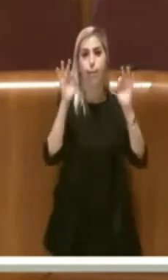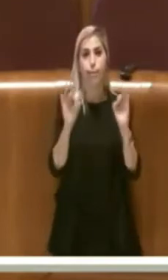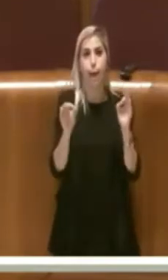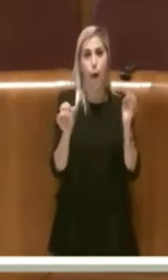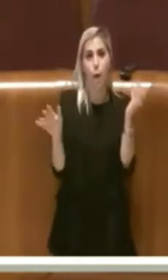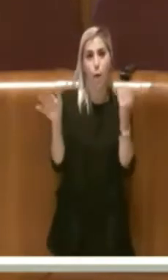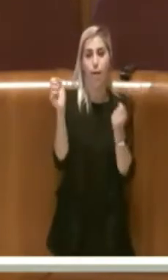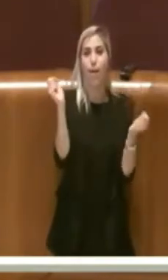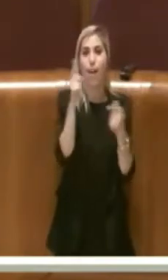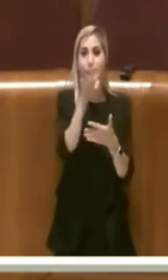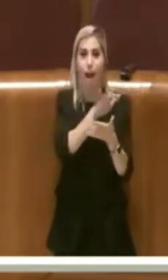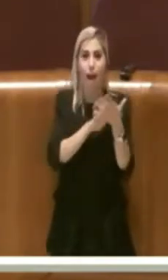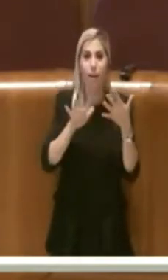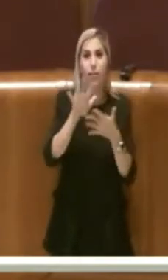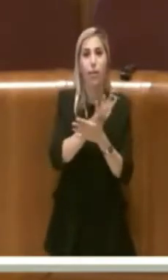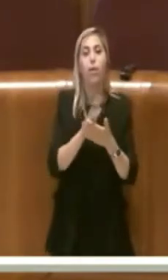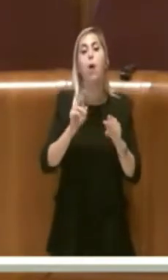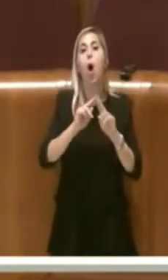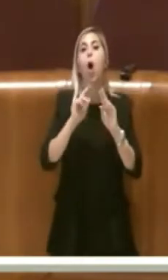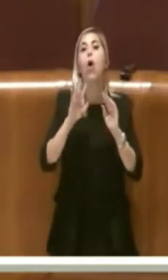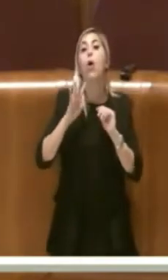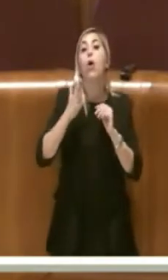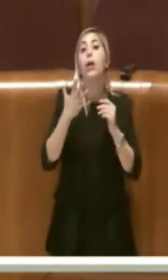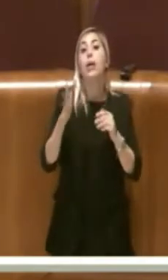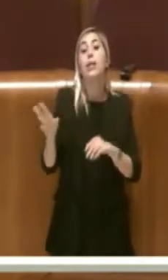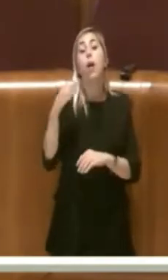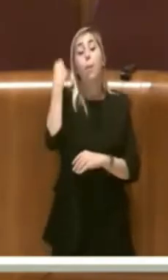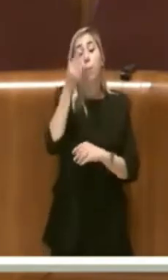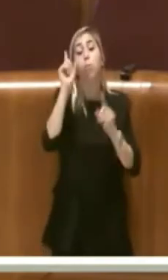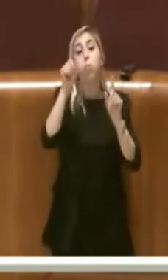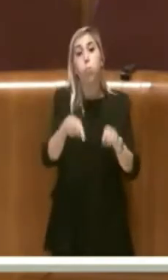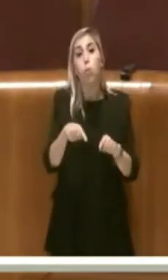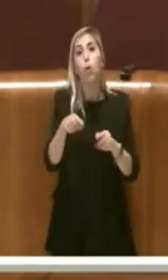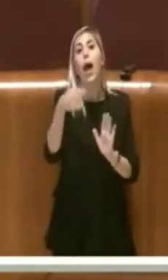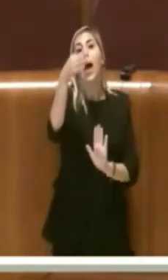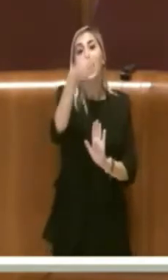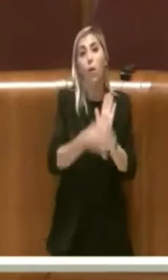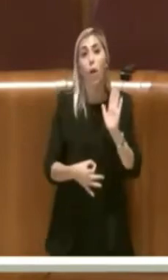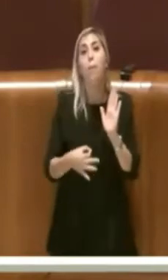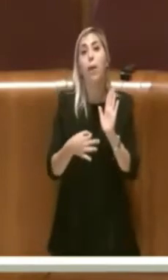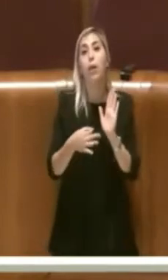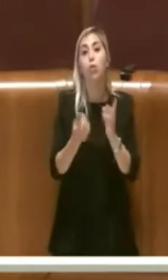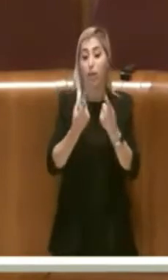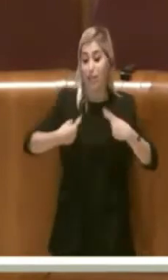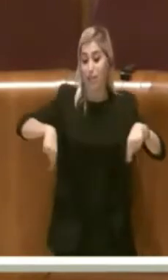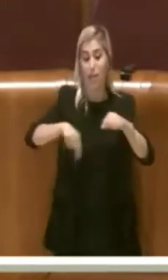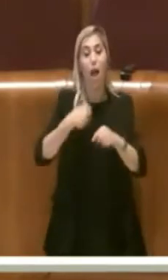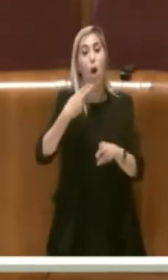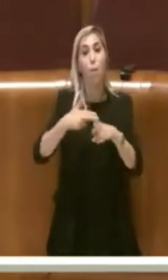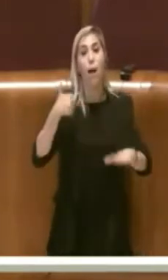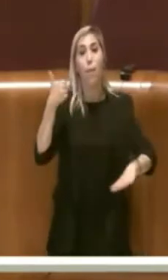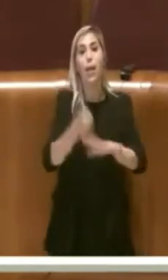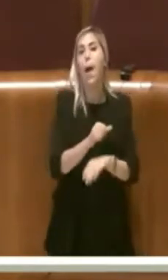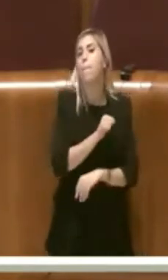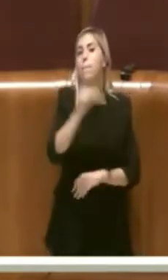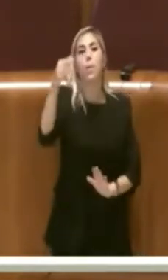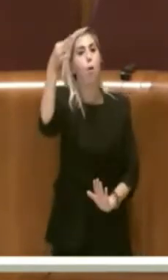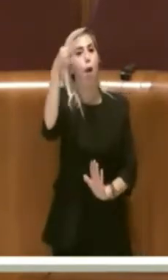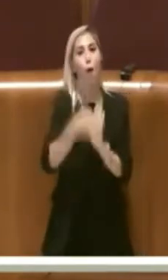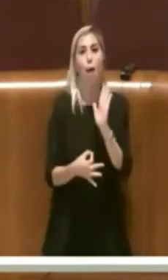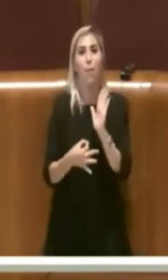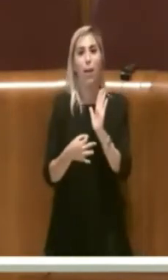a completamento di questa attività per l'Assemblea Capitolina si è pensato anche al regolamento dell'Assemblea Capitolina, al primo regolamento, proprio